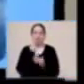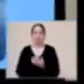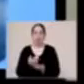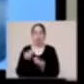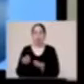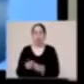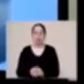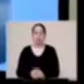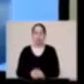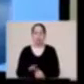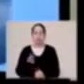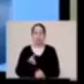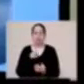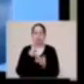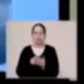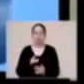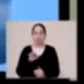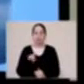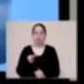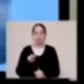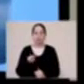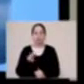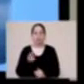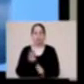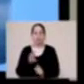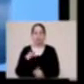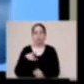Посмотрите, мы видим орлана белохвоста.